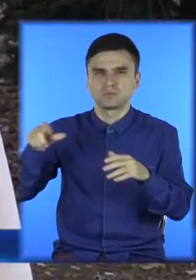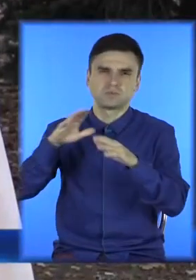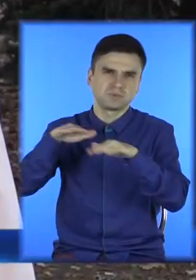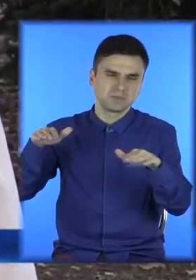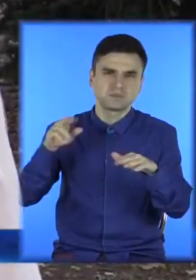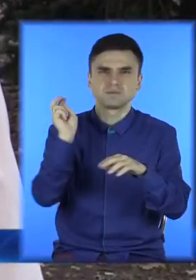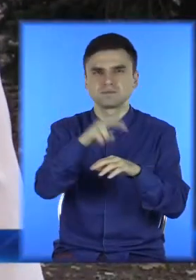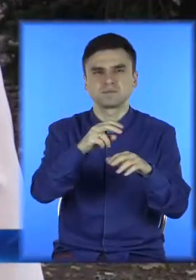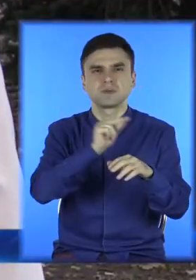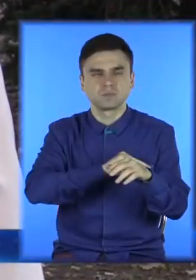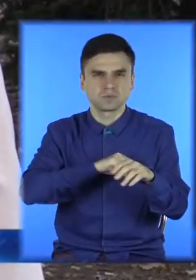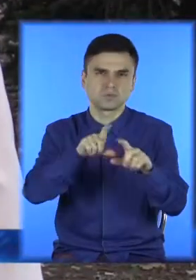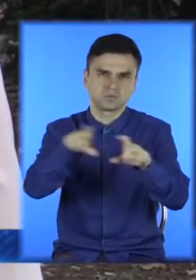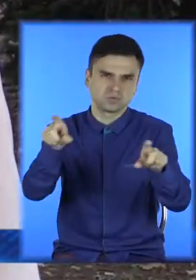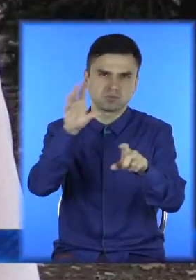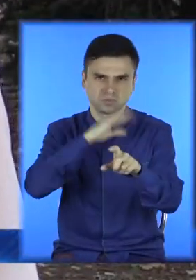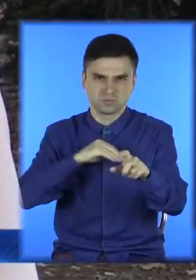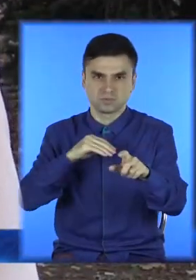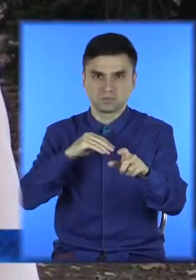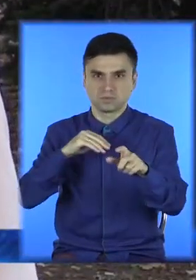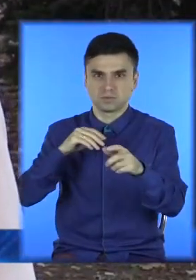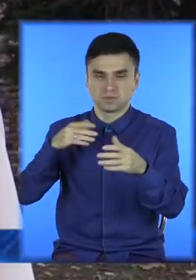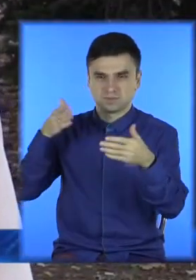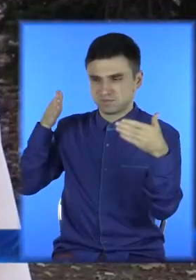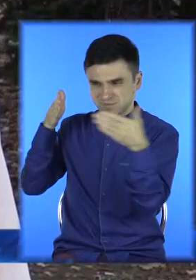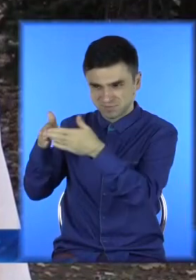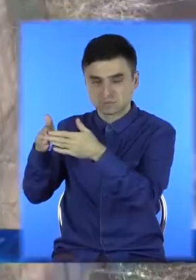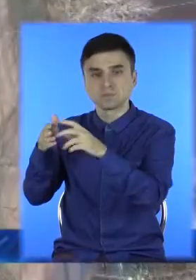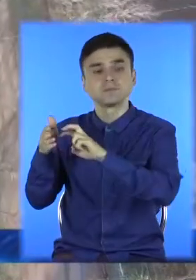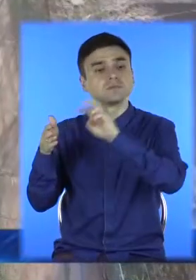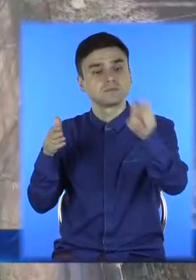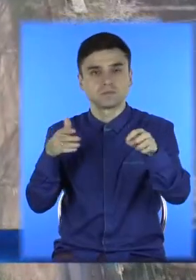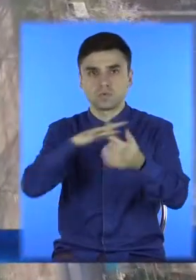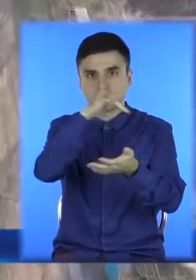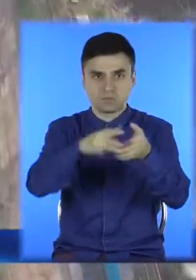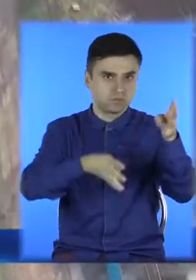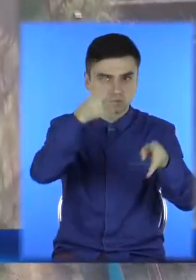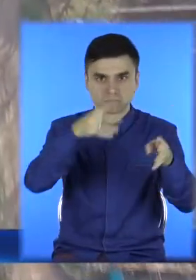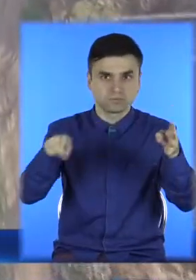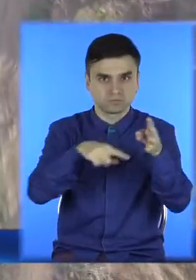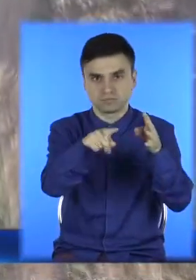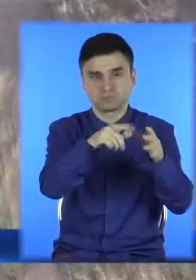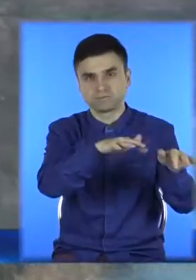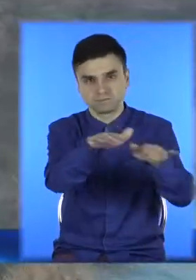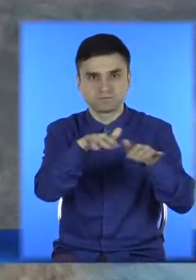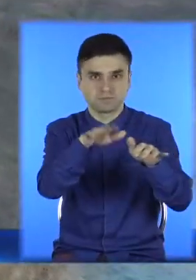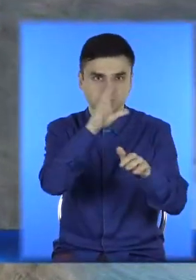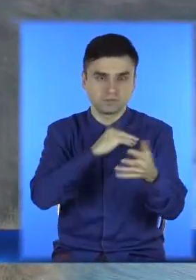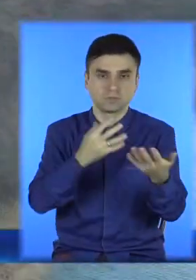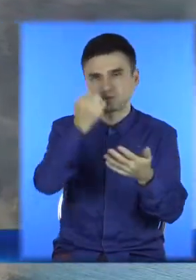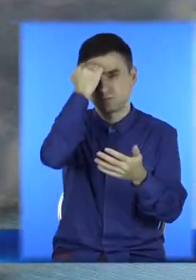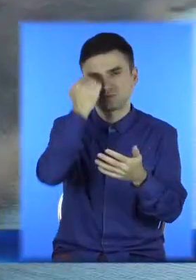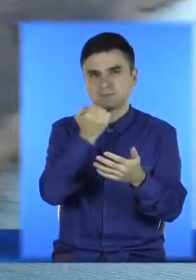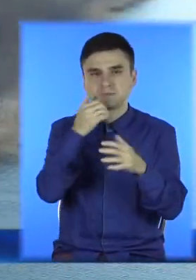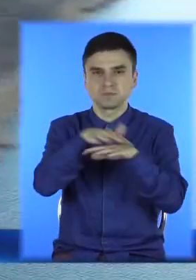однозначно. И бесконечное спасибо от всех жителей за то, что их желание выполнено. Сходом на Модрі майже 100 років. Їх побудували ще за